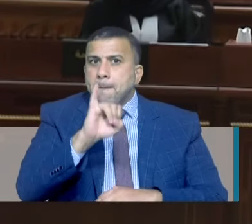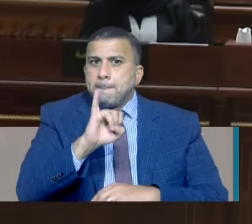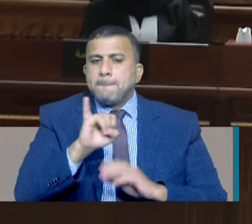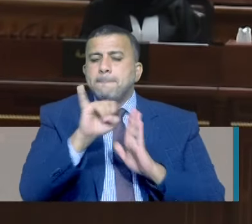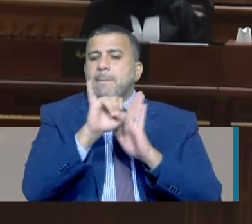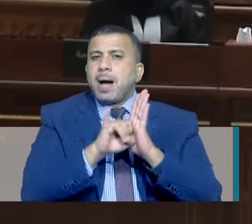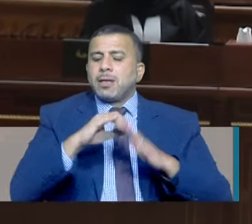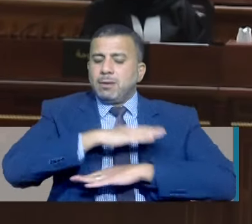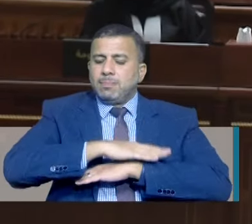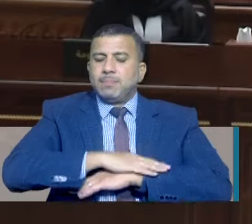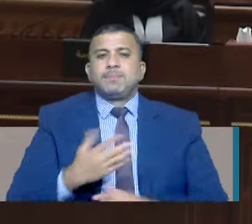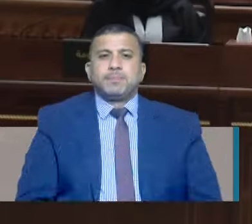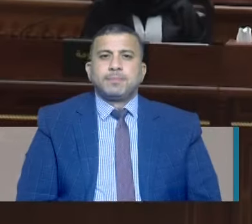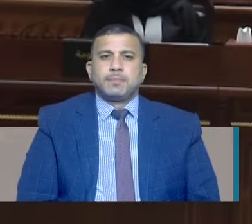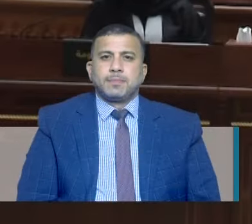والمبادئ.